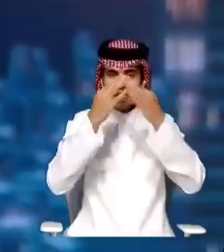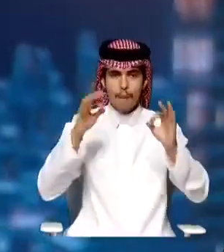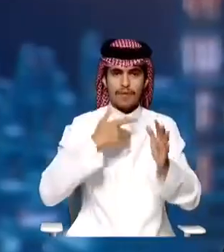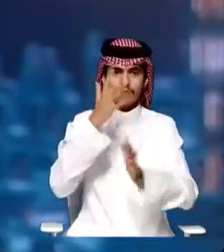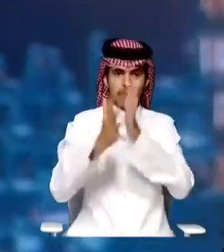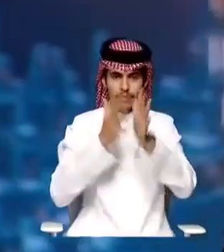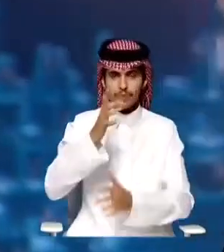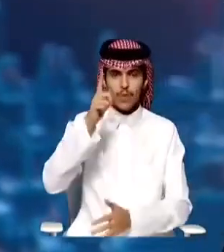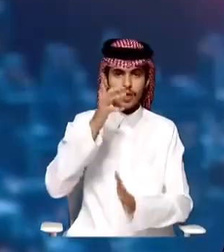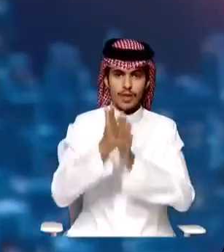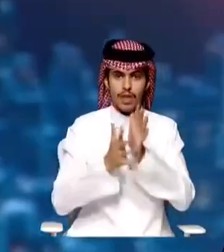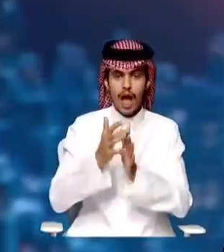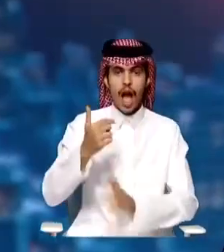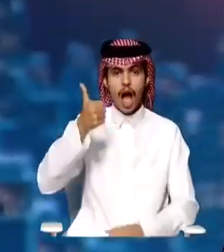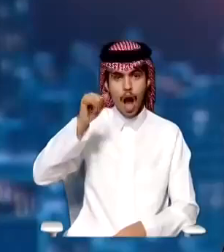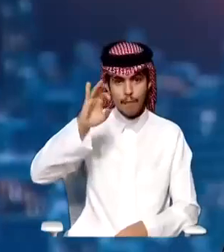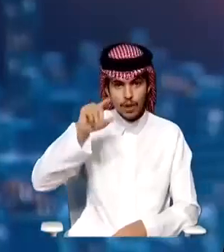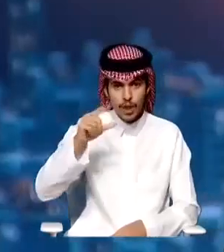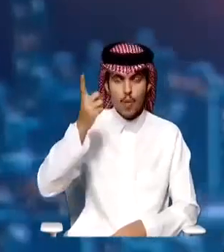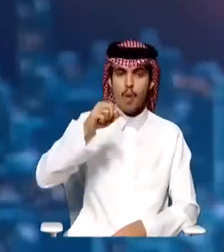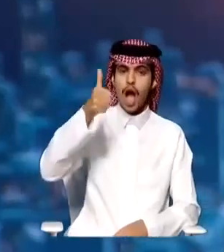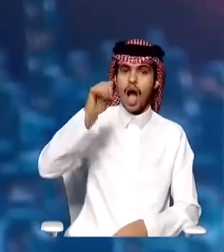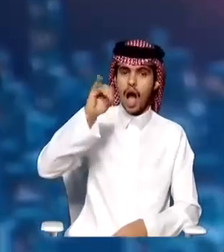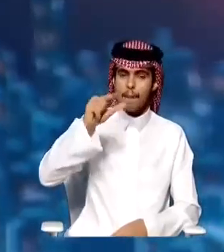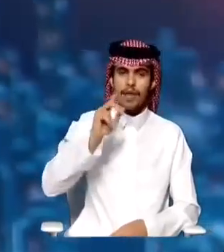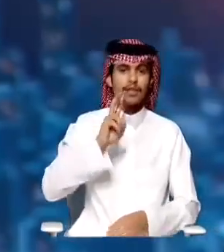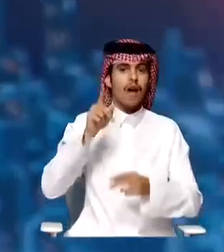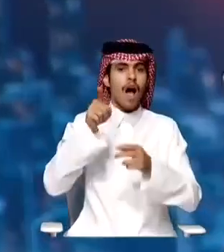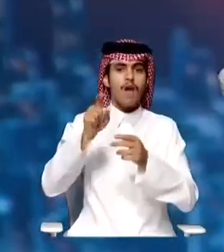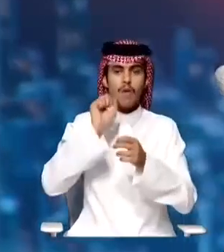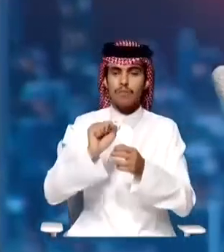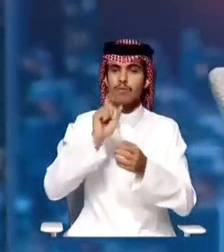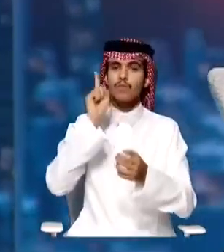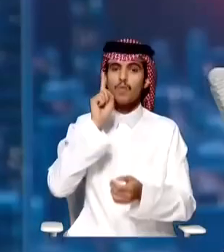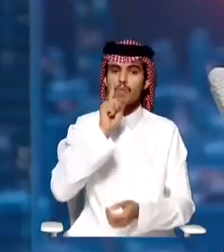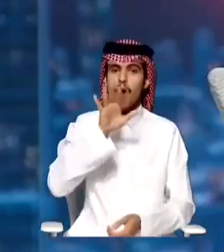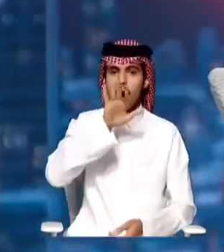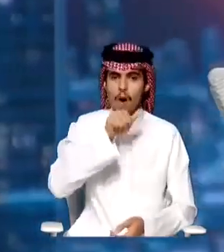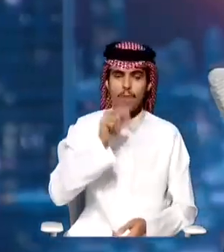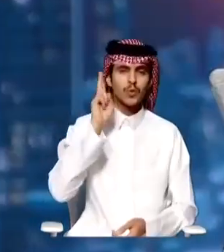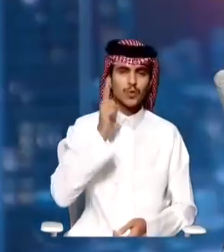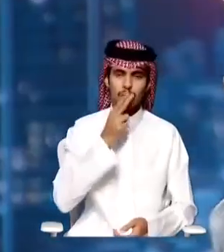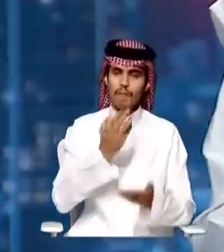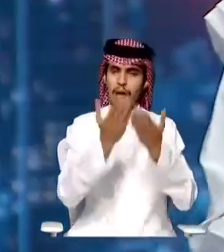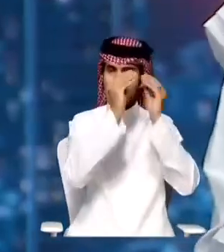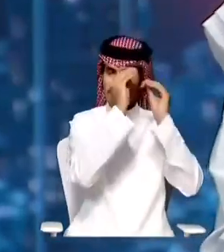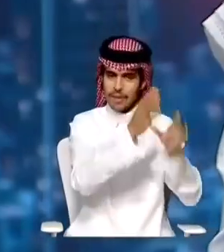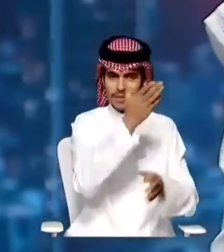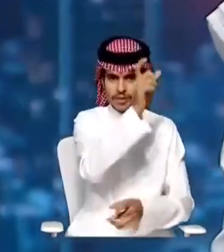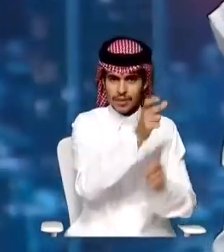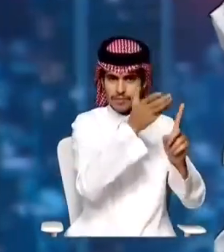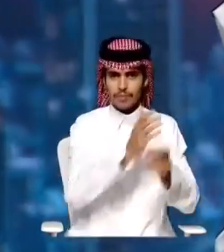وامجد واحمد لوالدين صم اسال الله ان يبارك فيكم يا احمد اللهم امين جزاك الله خير